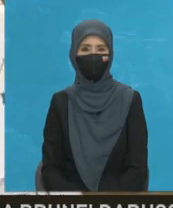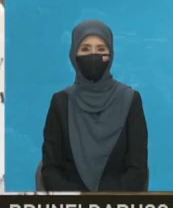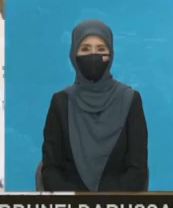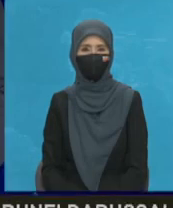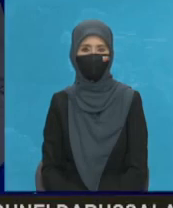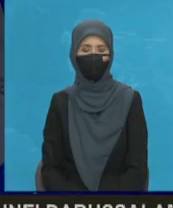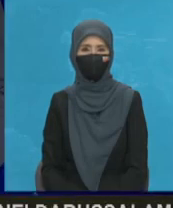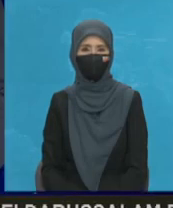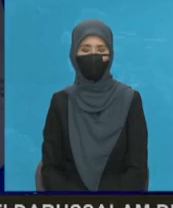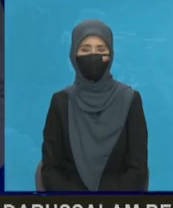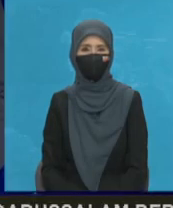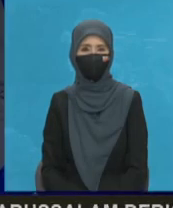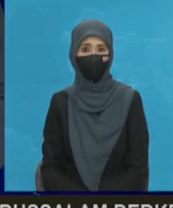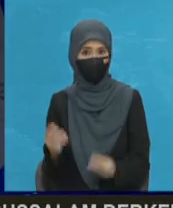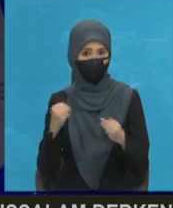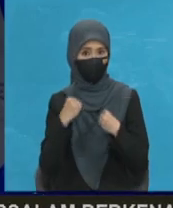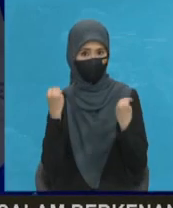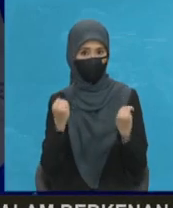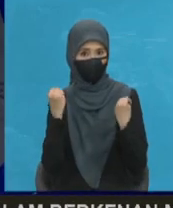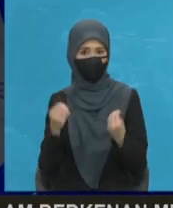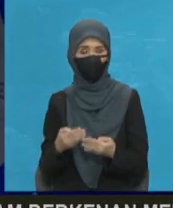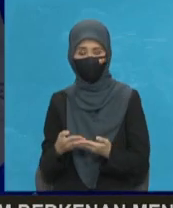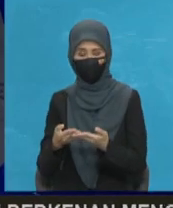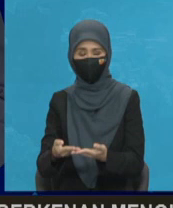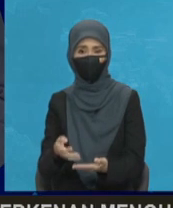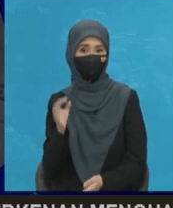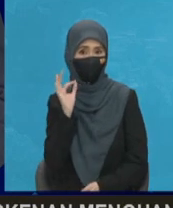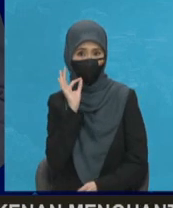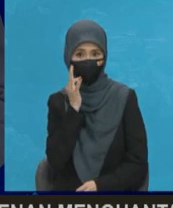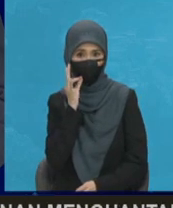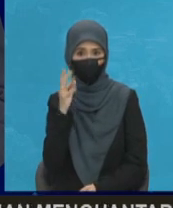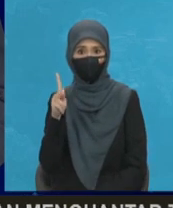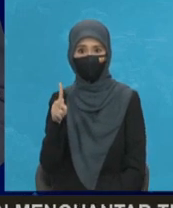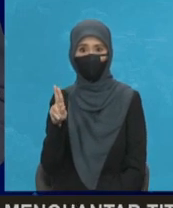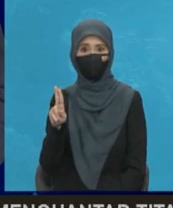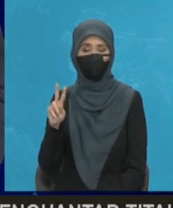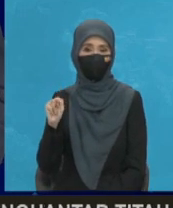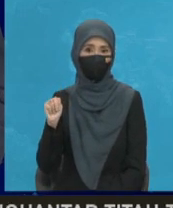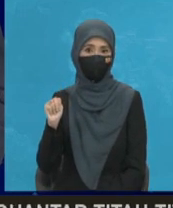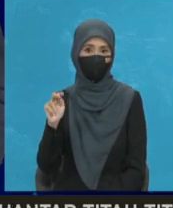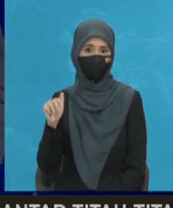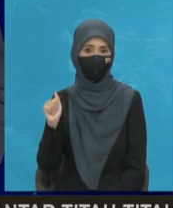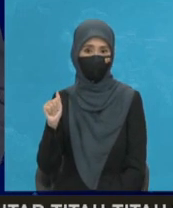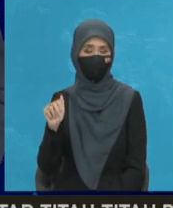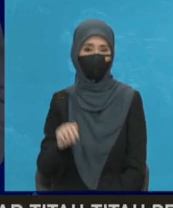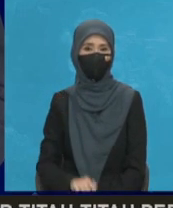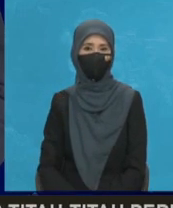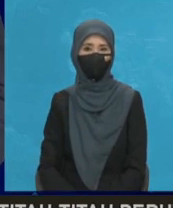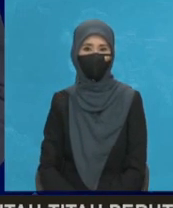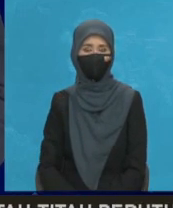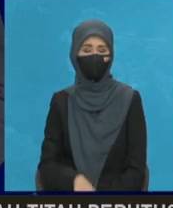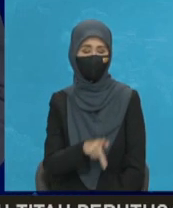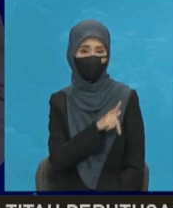Hai majelis penyerahan kurma Kurnia pribadi kebawah duli Yang Maha Mulia Paduka seri Baginda Sultan